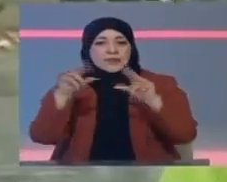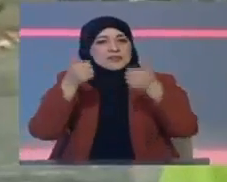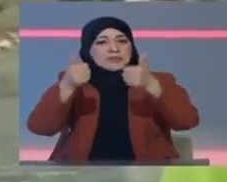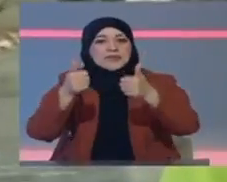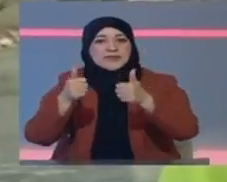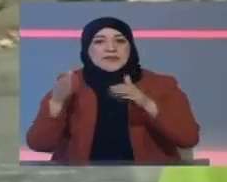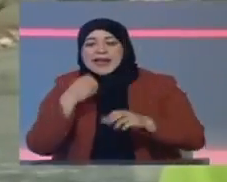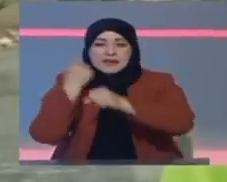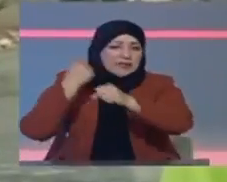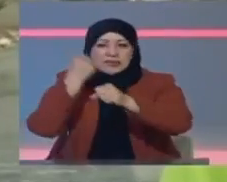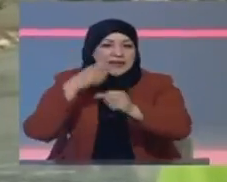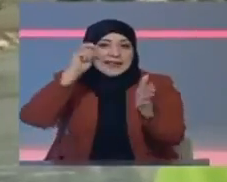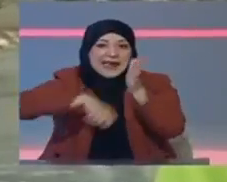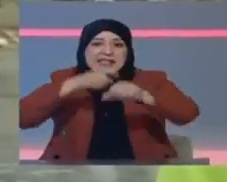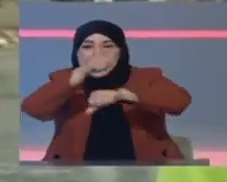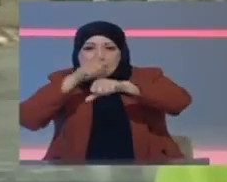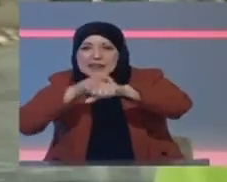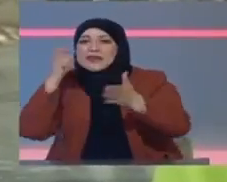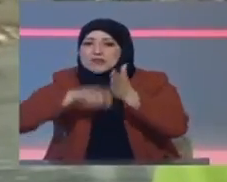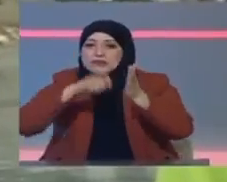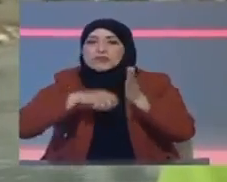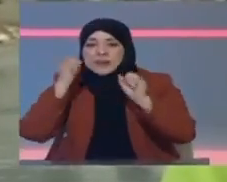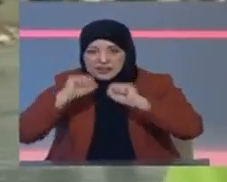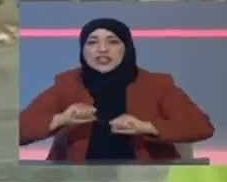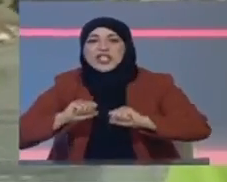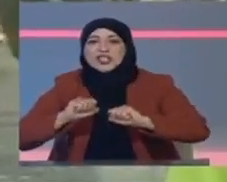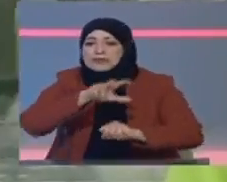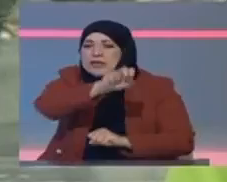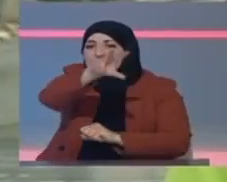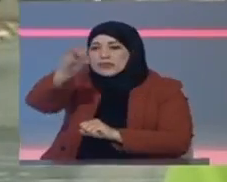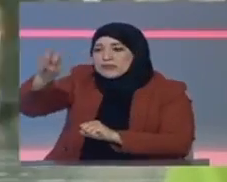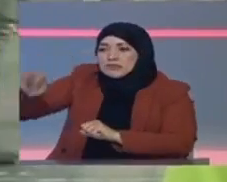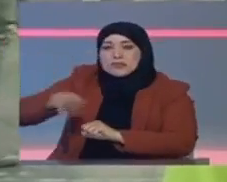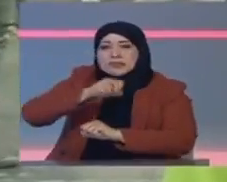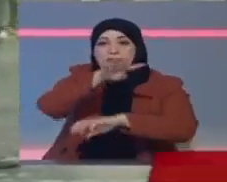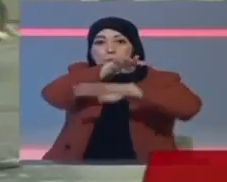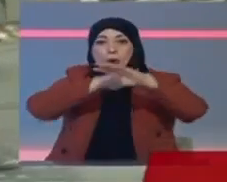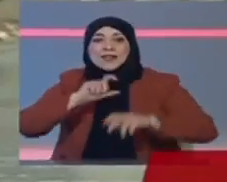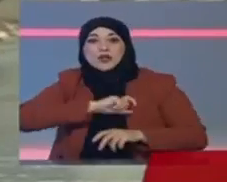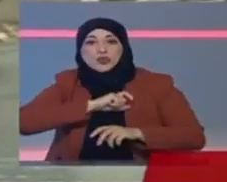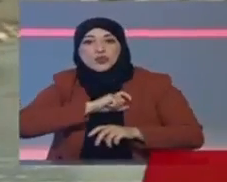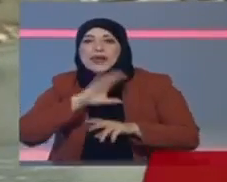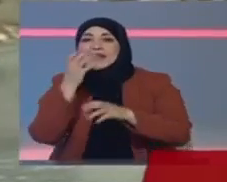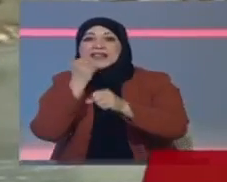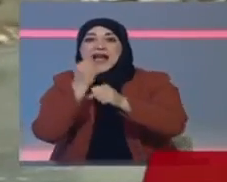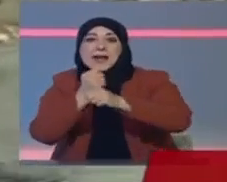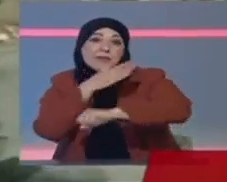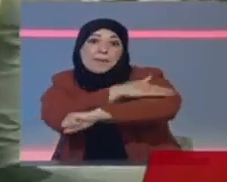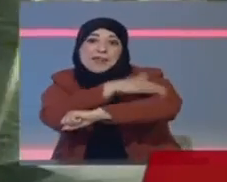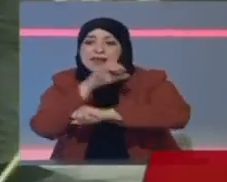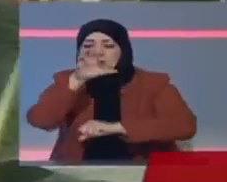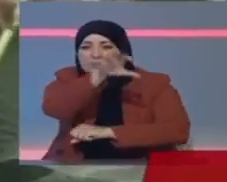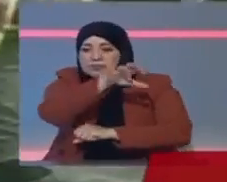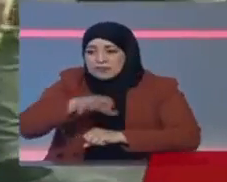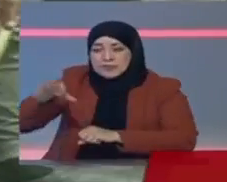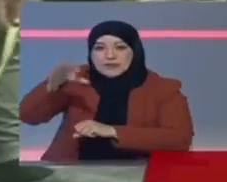ترخيص من جوله في الولايه مائتين اخرين من الفريقين الولايه يوفر الامكانيات